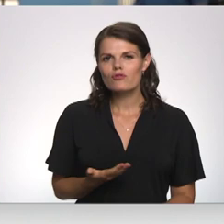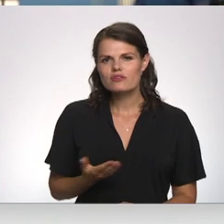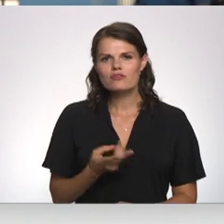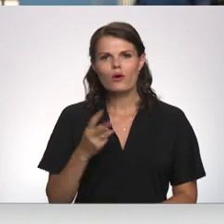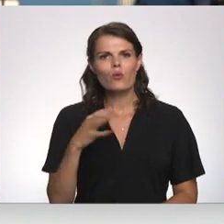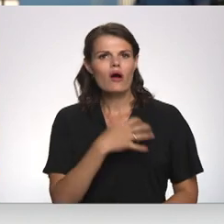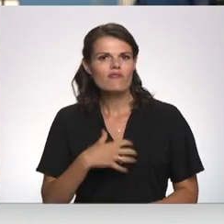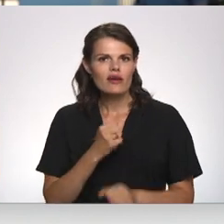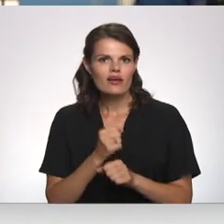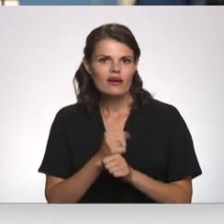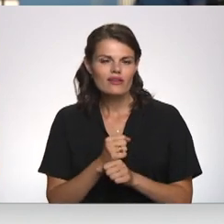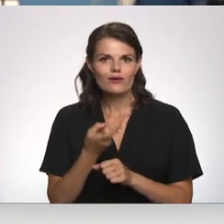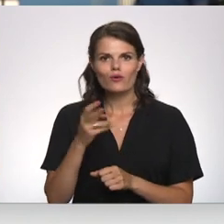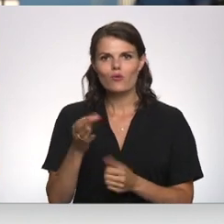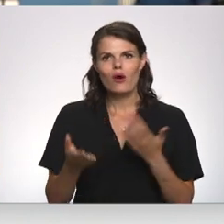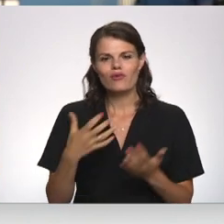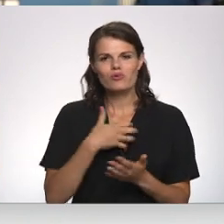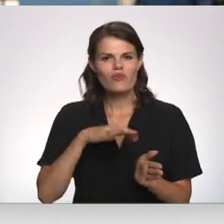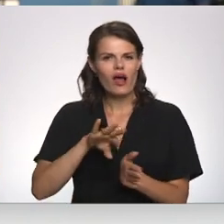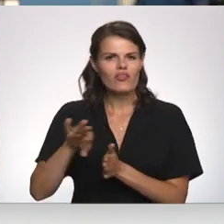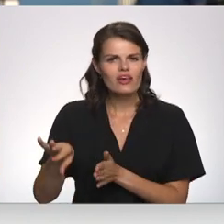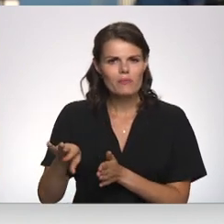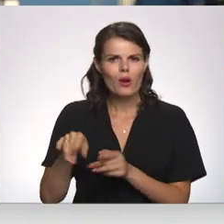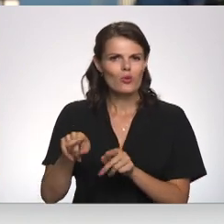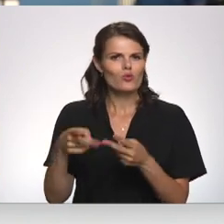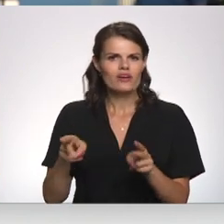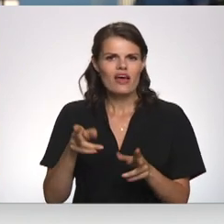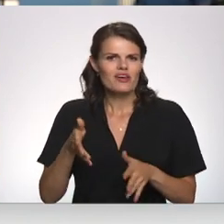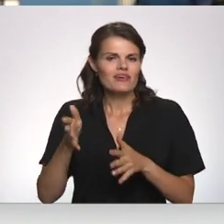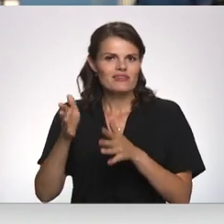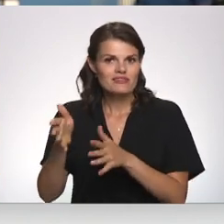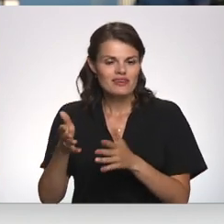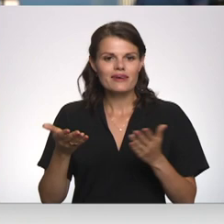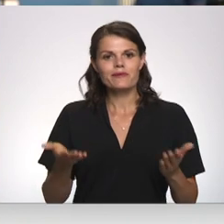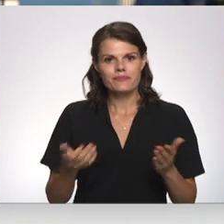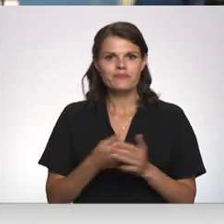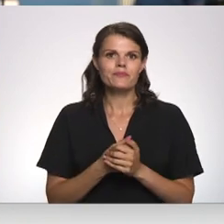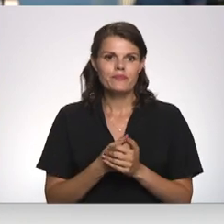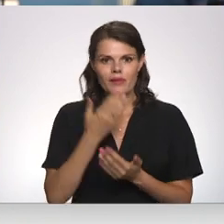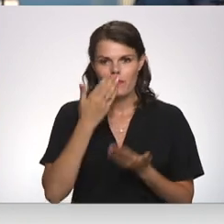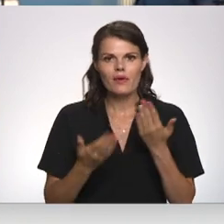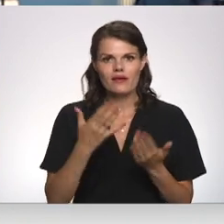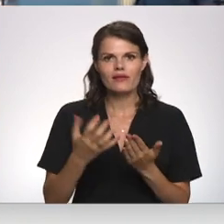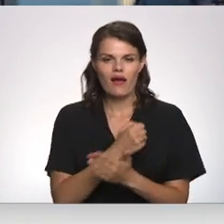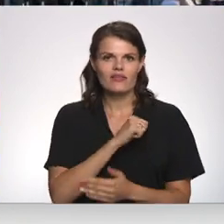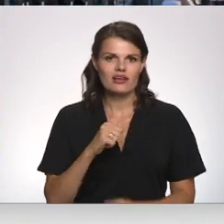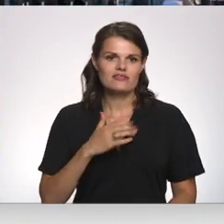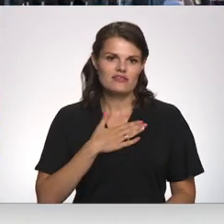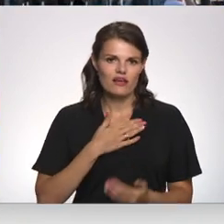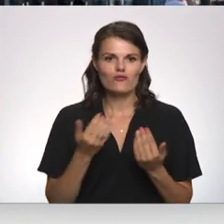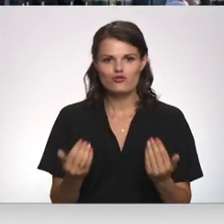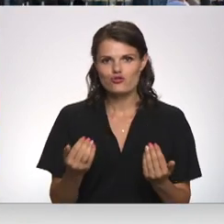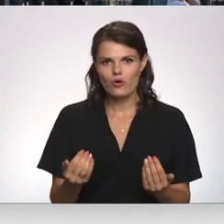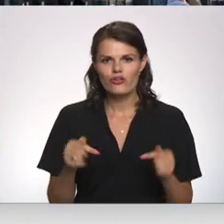jādara, ko varbūt vajag atlikt maliņā, ko tur nevajag skriet. Nu, tā kā mēģinu atrast sevi šodien, jā.